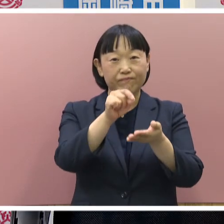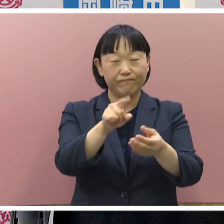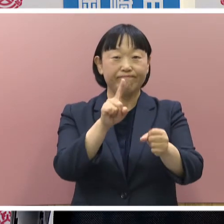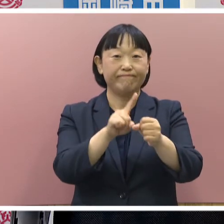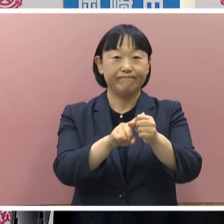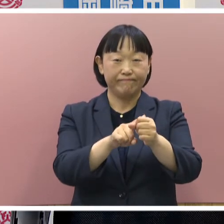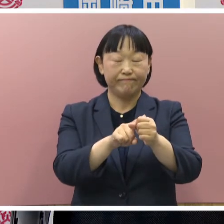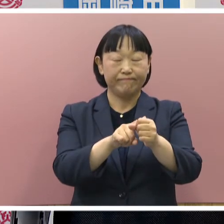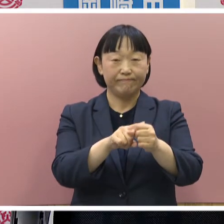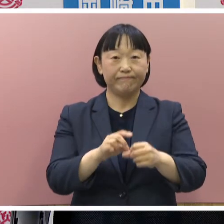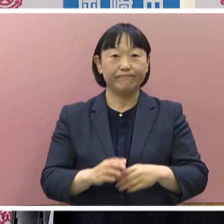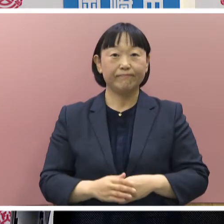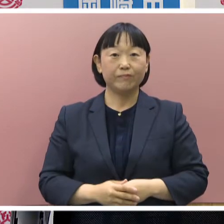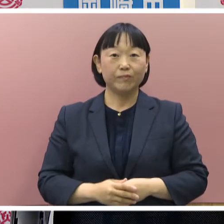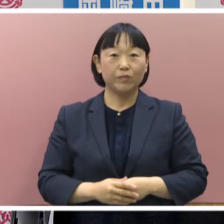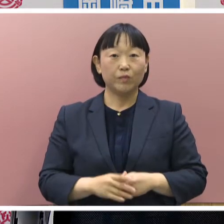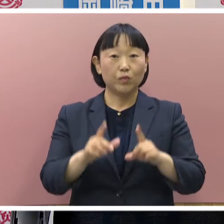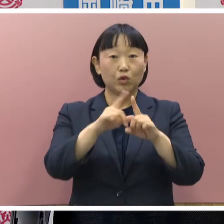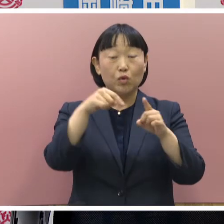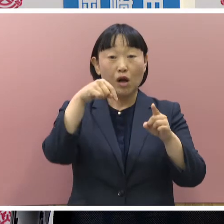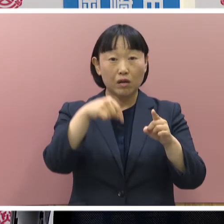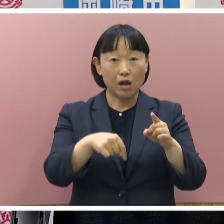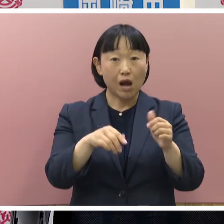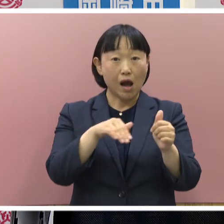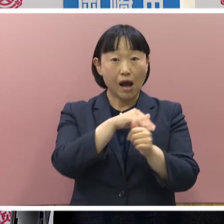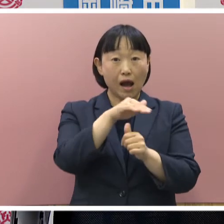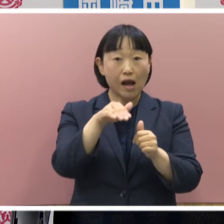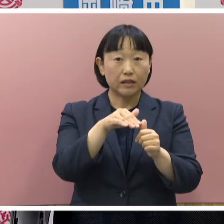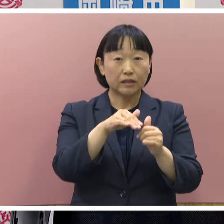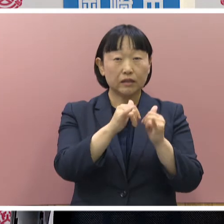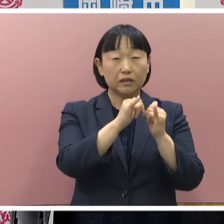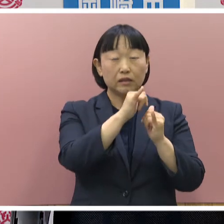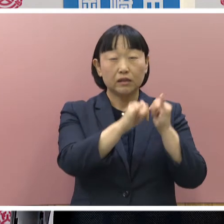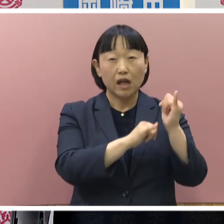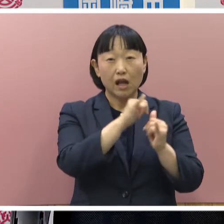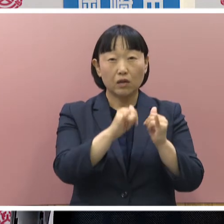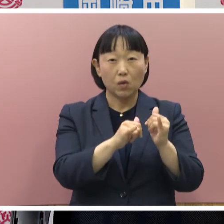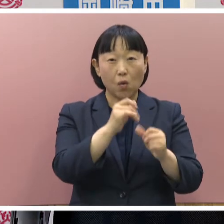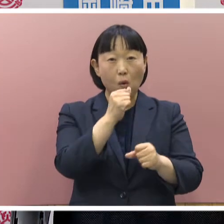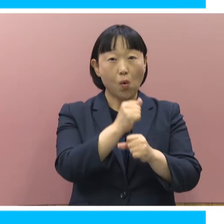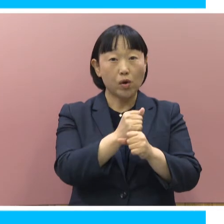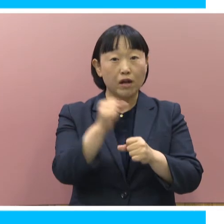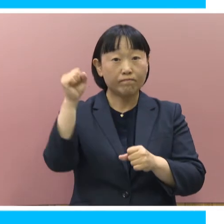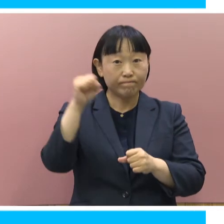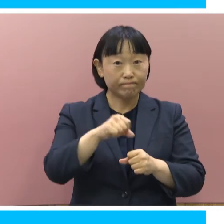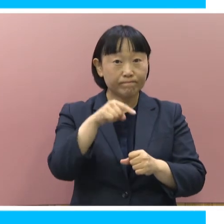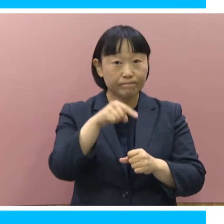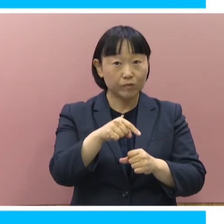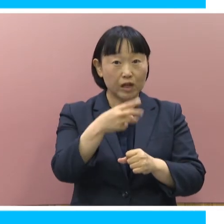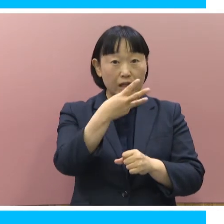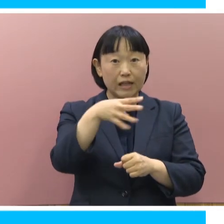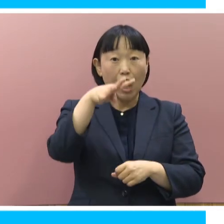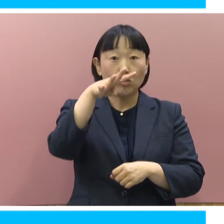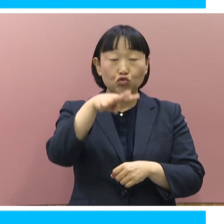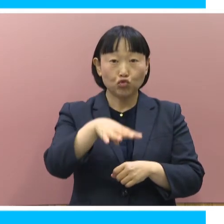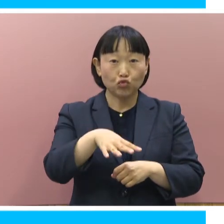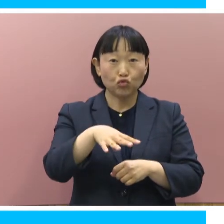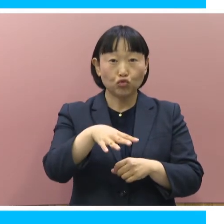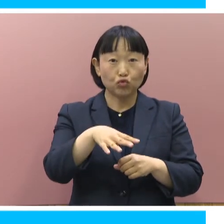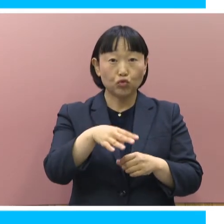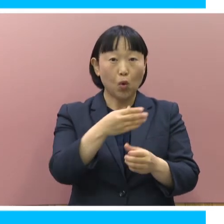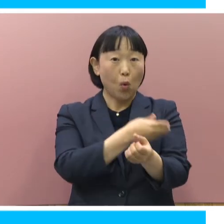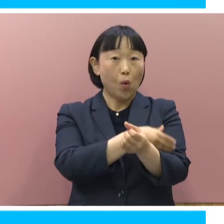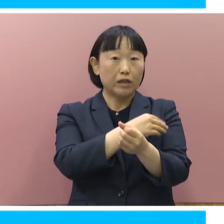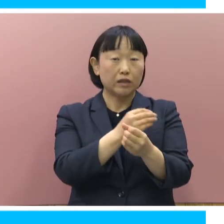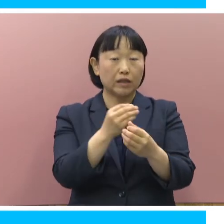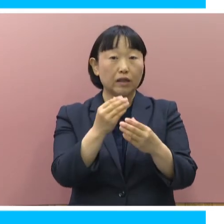しています。ツアーでは愛知県の伝統的工芸品に認定された三州岡崎和